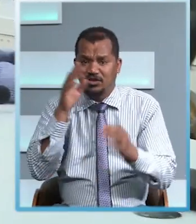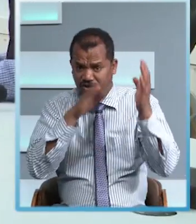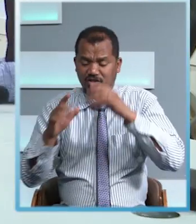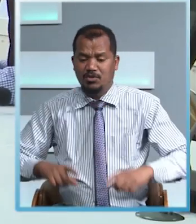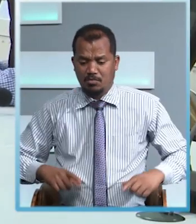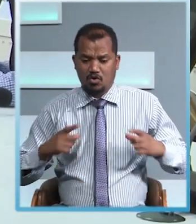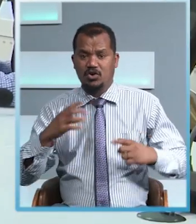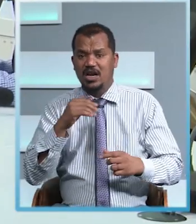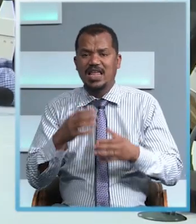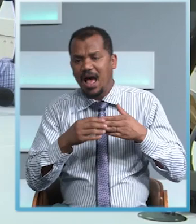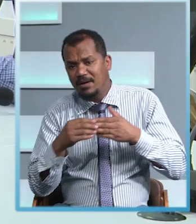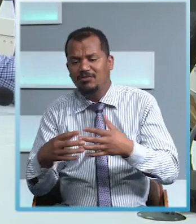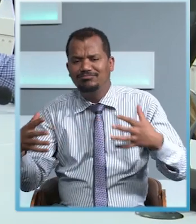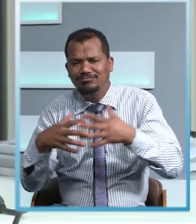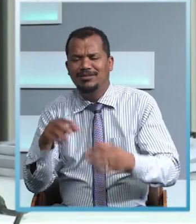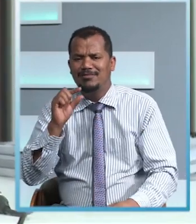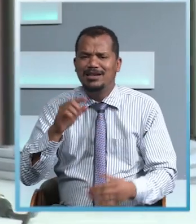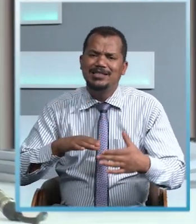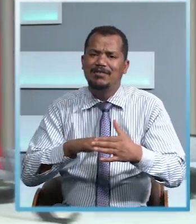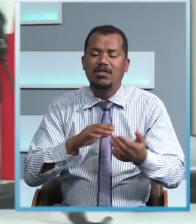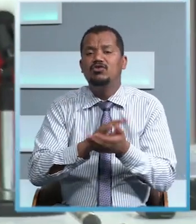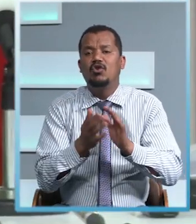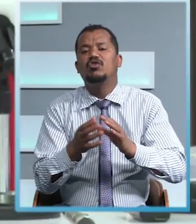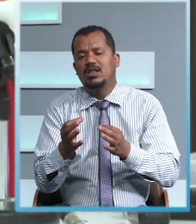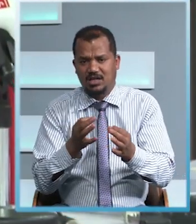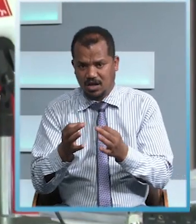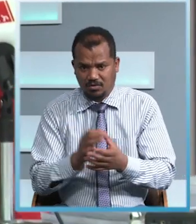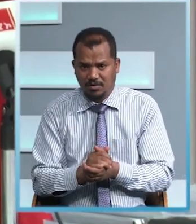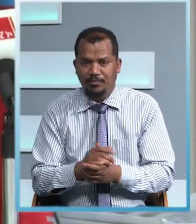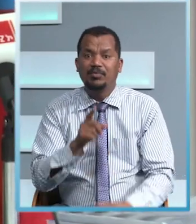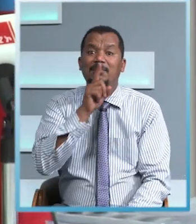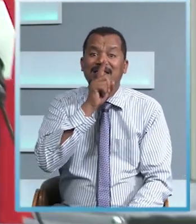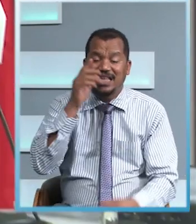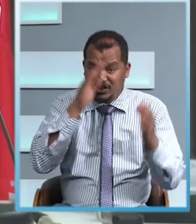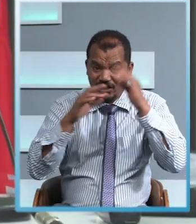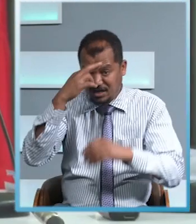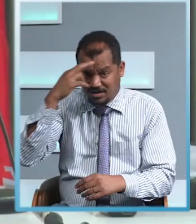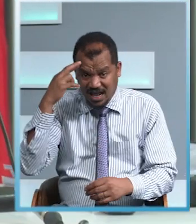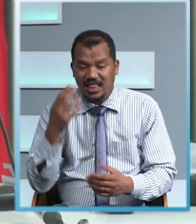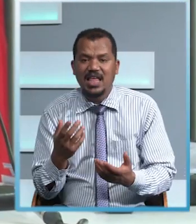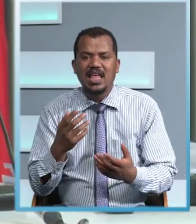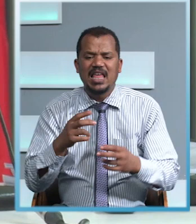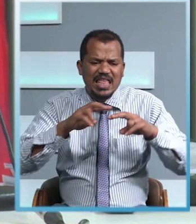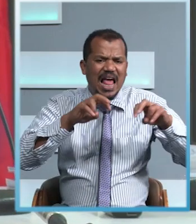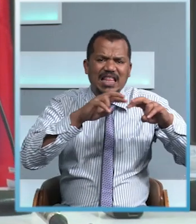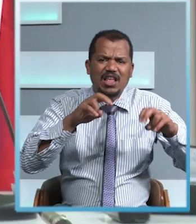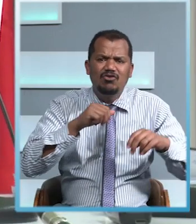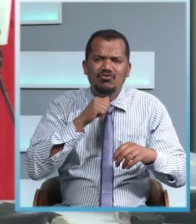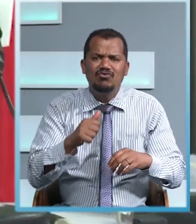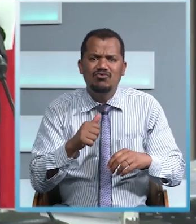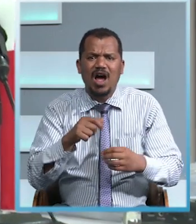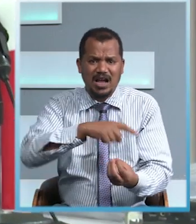የየአካባቢዎቹ የጸጥታ ችግር መኖርና የአመራሮች ትብብር ማነስ እንቅፋት እንደሆነበት አመልክቷል። በጸጥታ ችግር ምክንያት